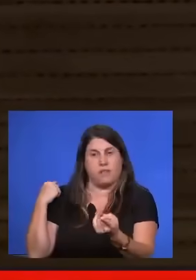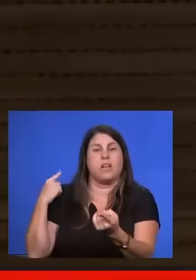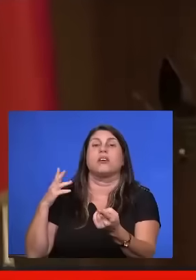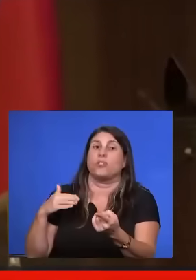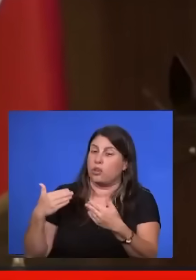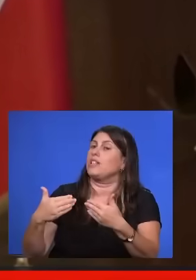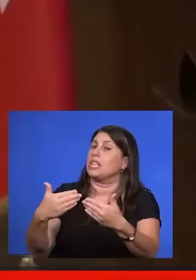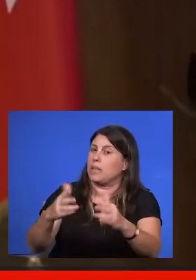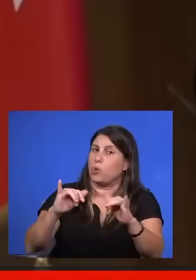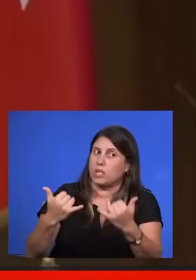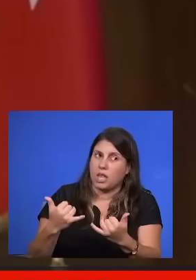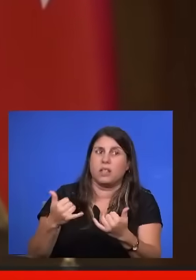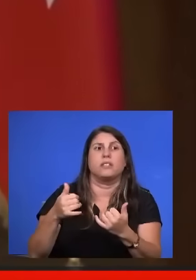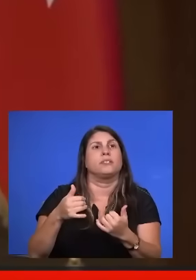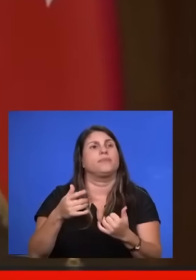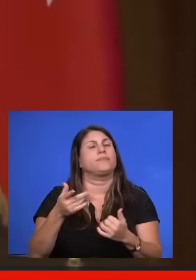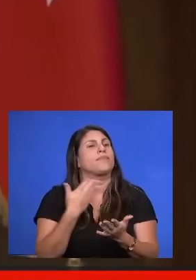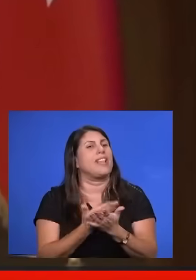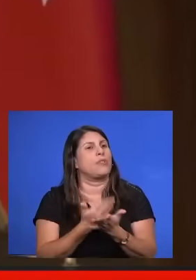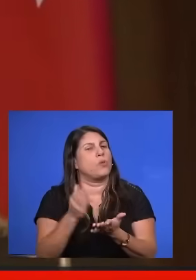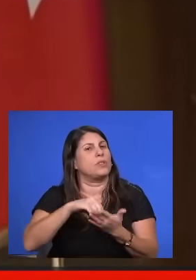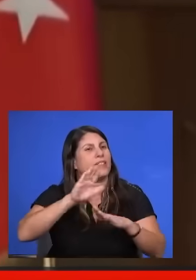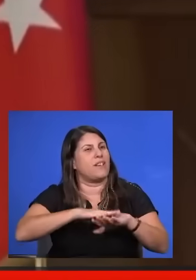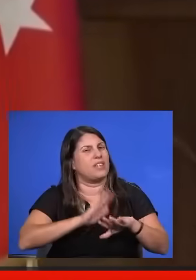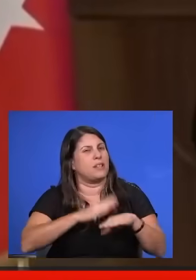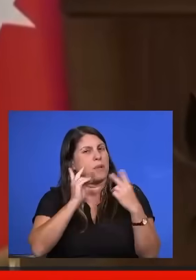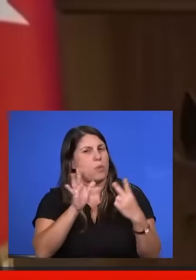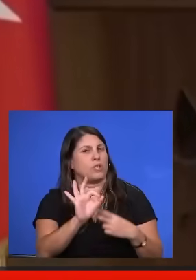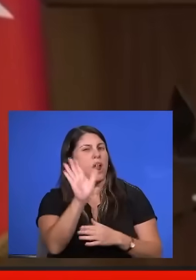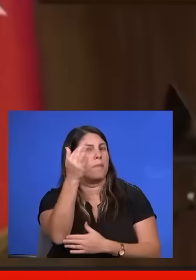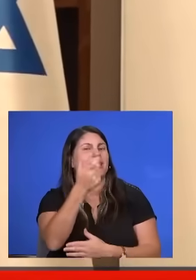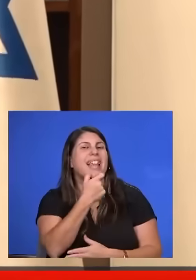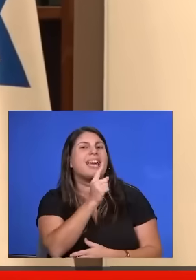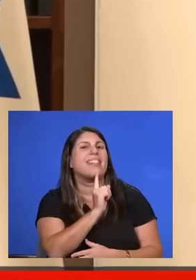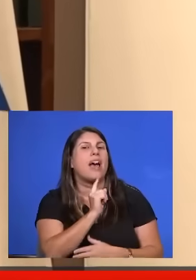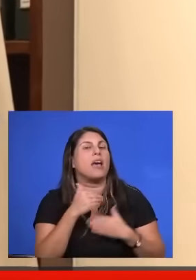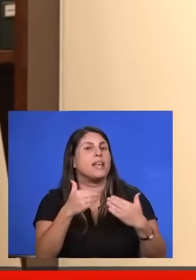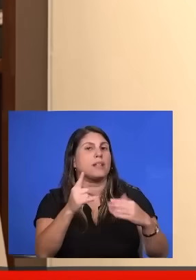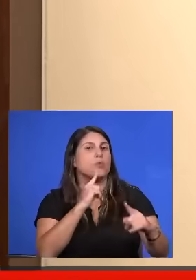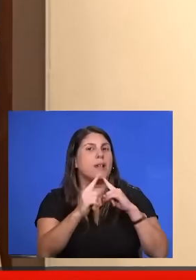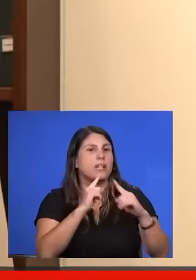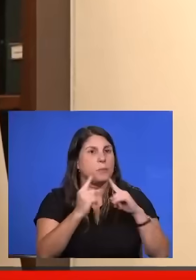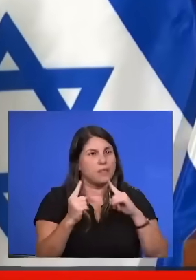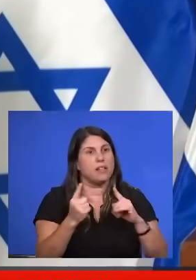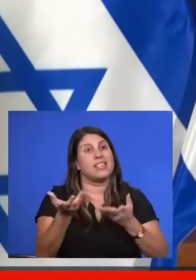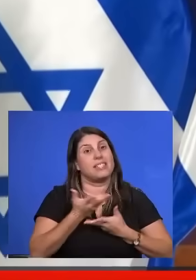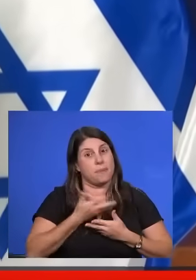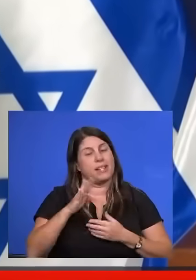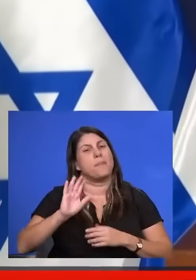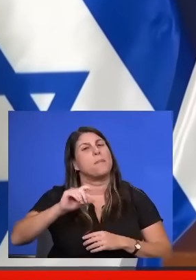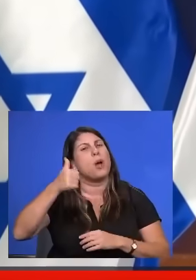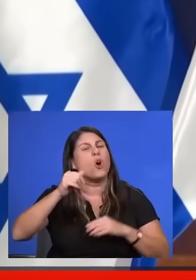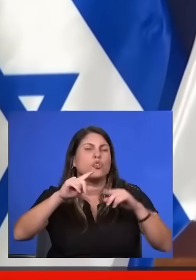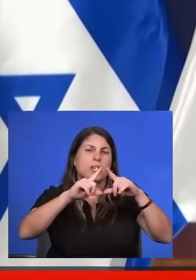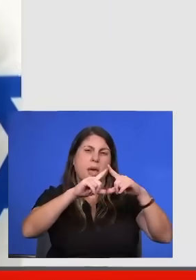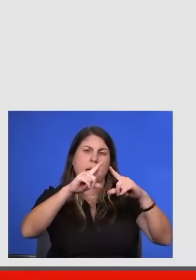remain hopeful. עדות נוספת לתפקידה המשמעותי של קטר בהתקדמות המסע ומתן התקבל מראש המלל צחי הנגבי, שבאופן חריג